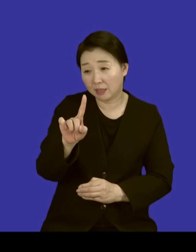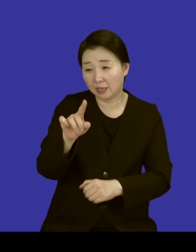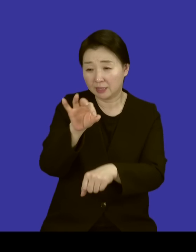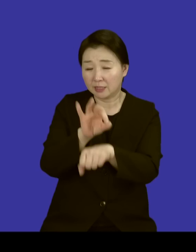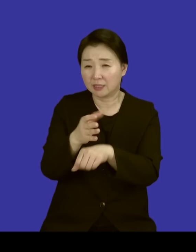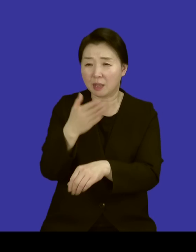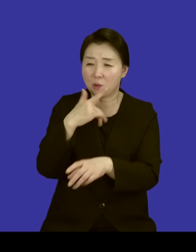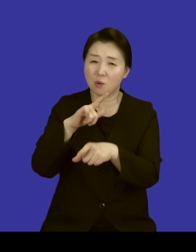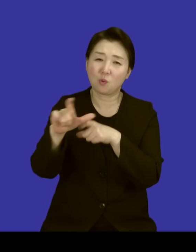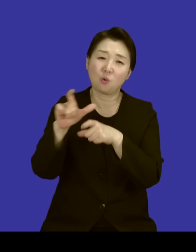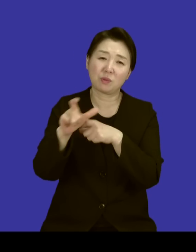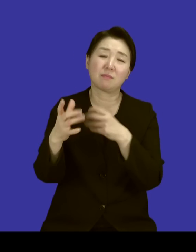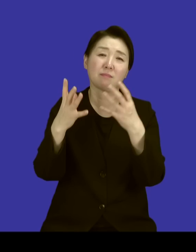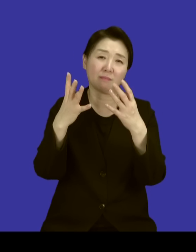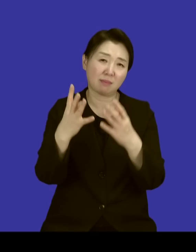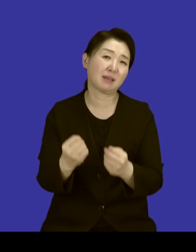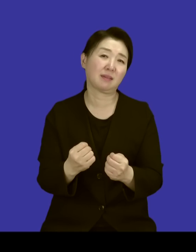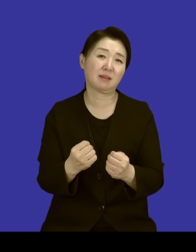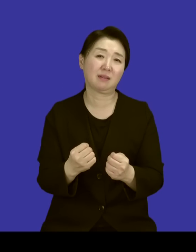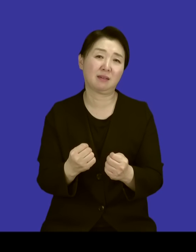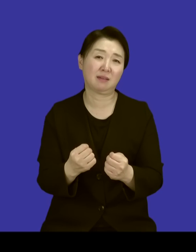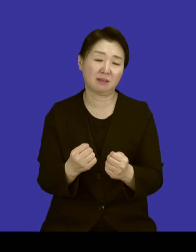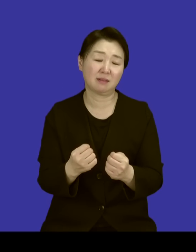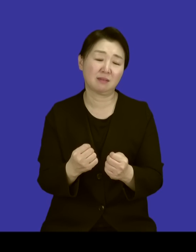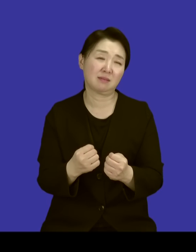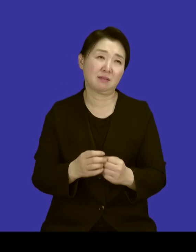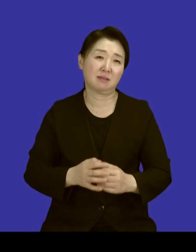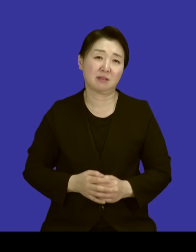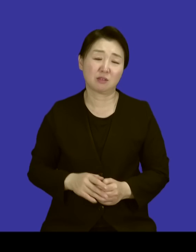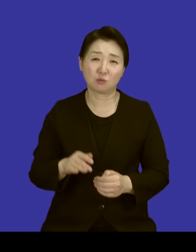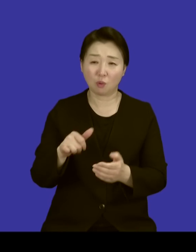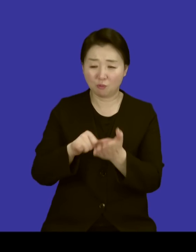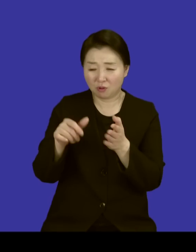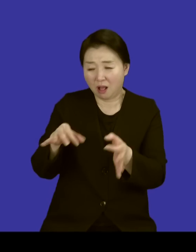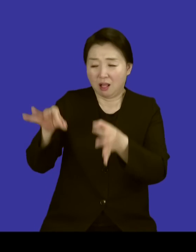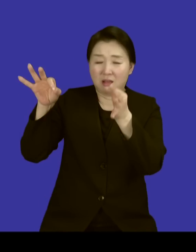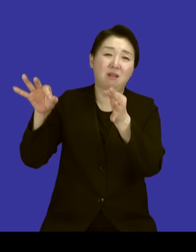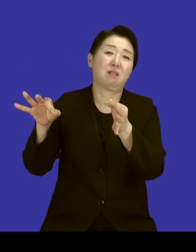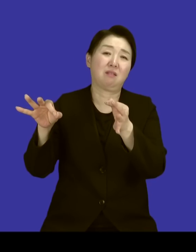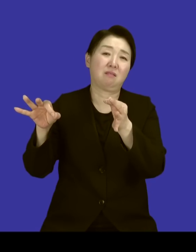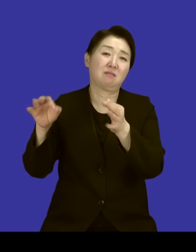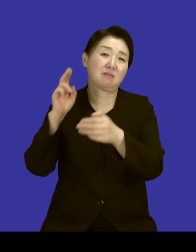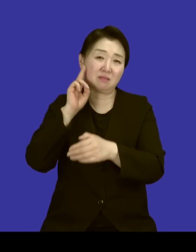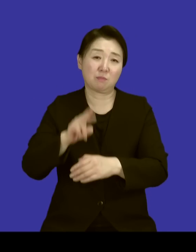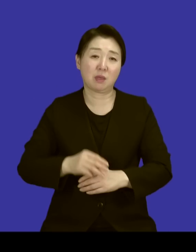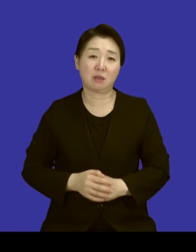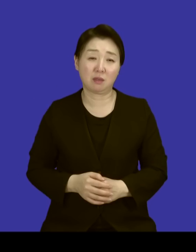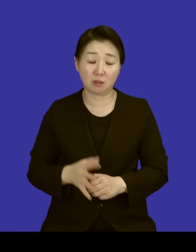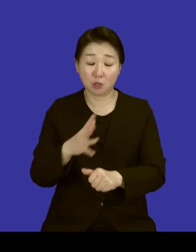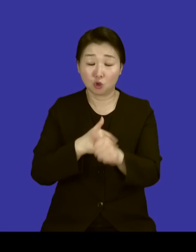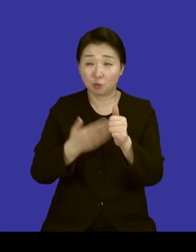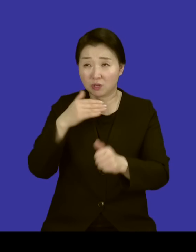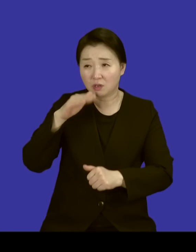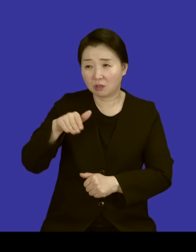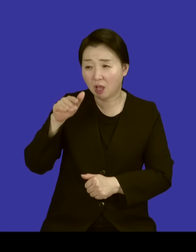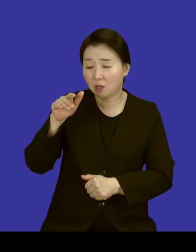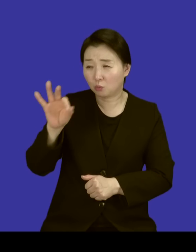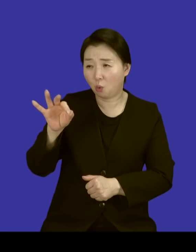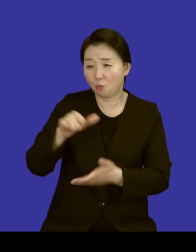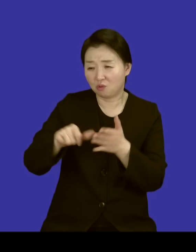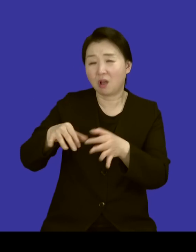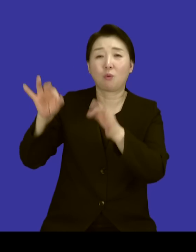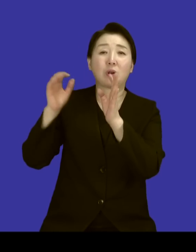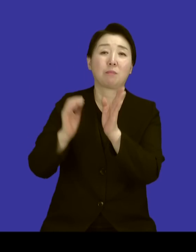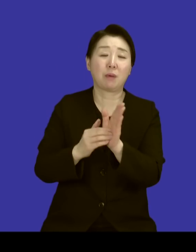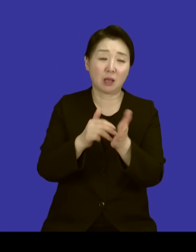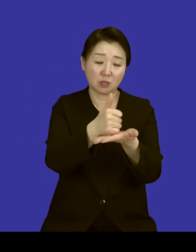일에 고민해야 되는 분들이 상당히 많으시고요. 네. 지금도 물가가 많이 올랐잖아요. 네. 저희 주변 식당들도 굉장히 많이 올랐더라고요. 다 올랐어요. 그래서